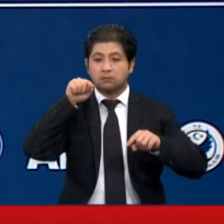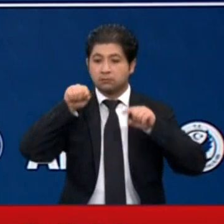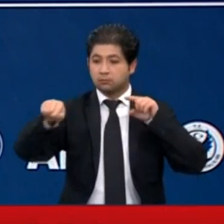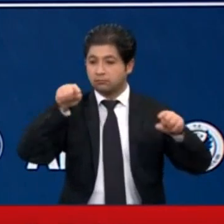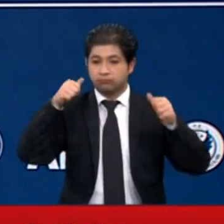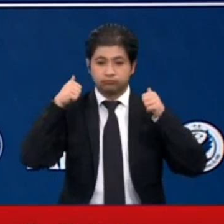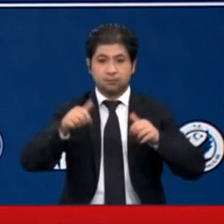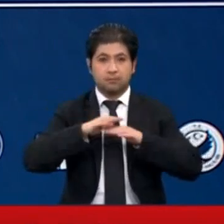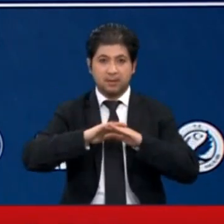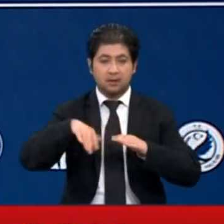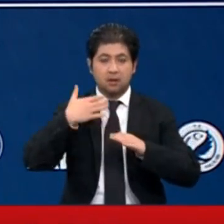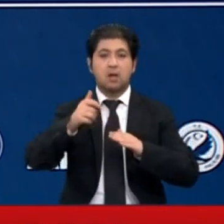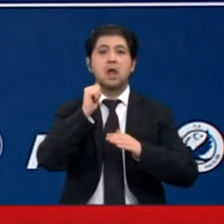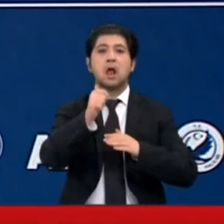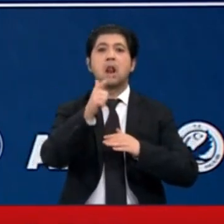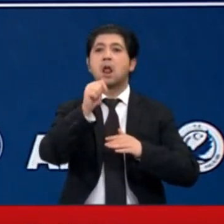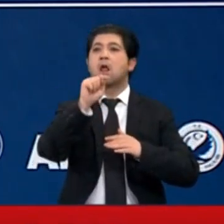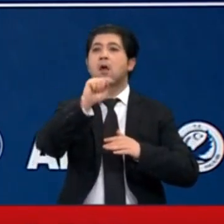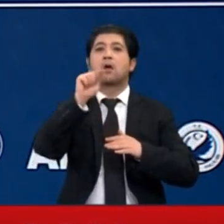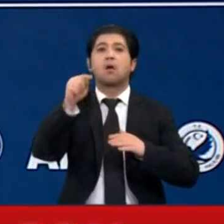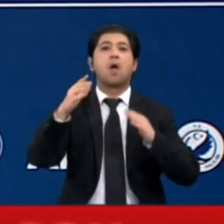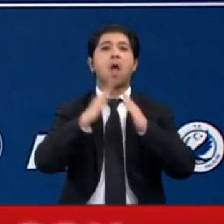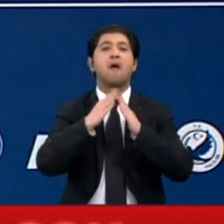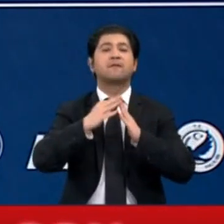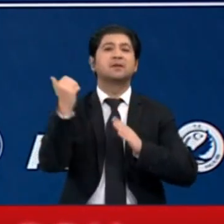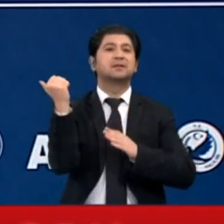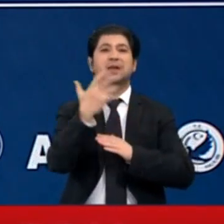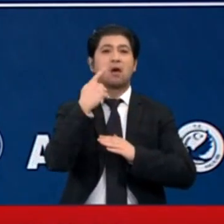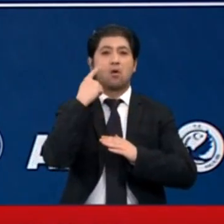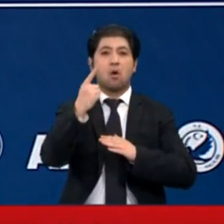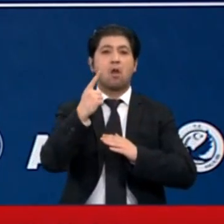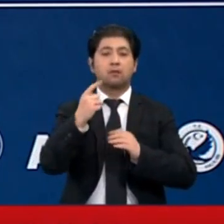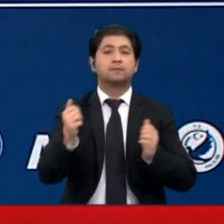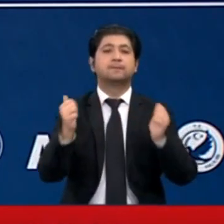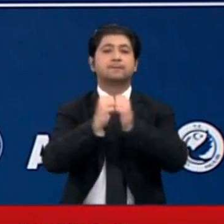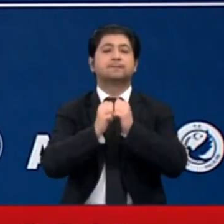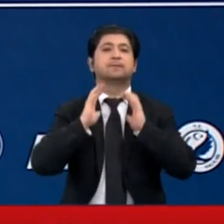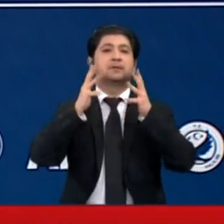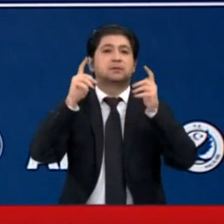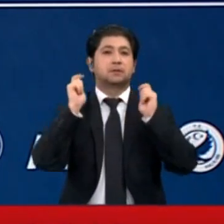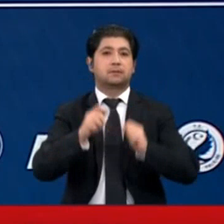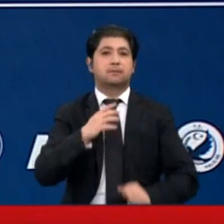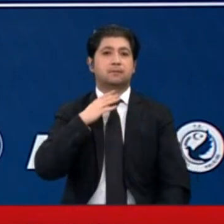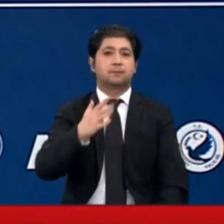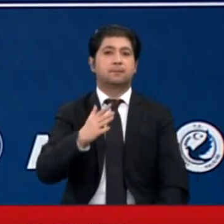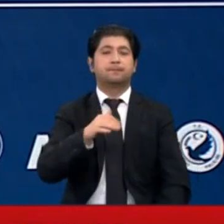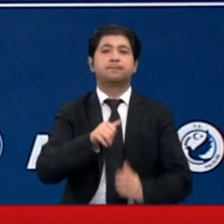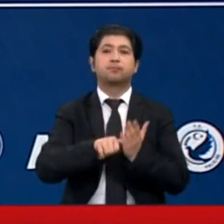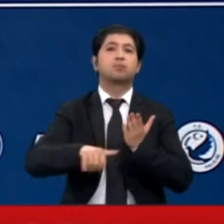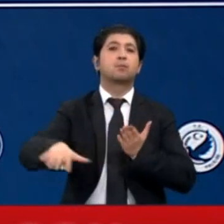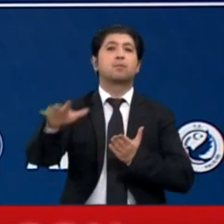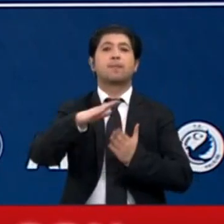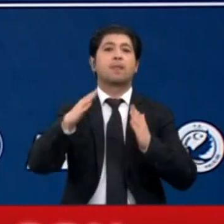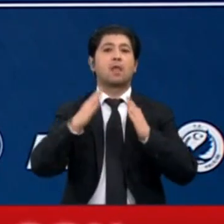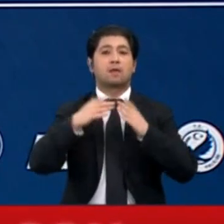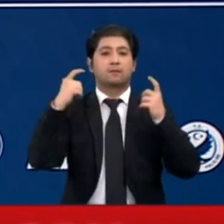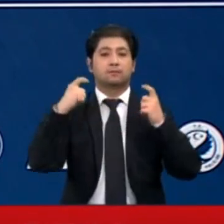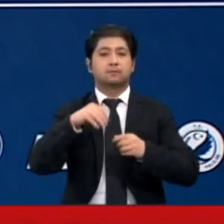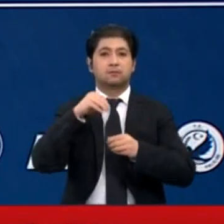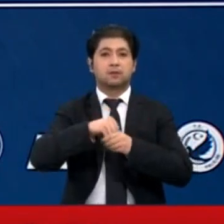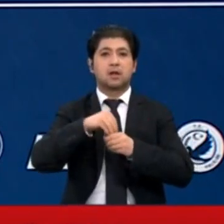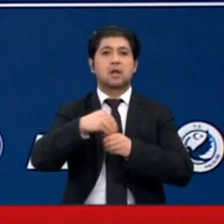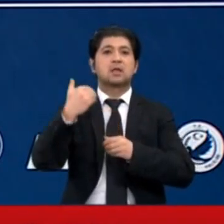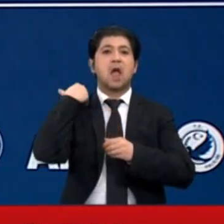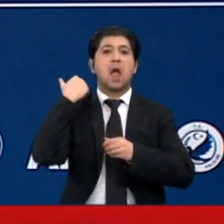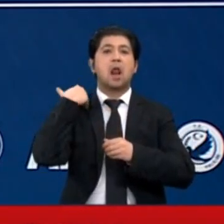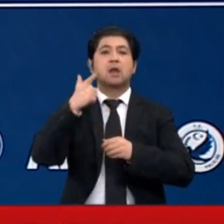bittikçe her ilimizde bu konut sayıları artacaktır. Tüm konut alanlarını yeni